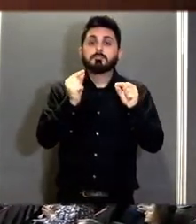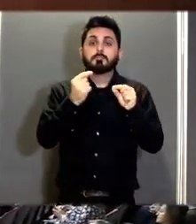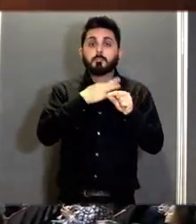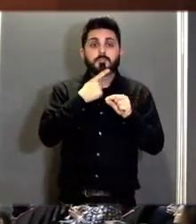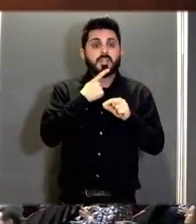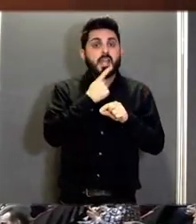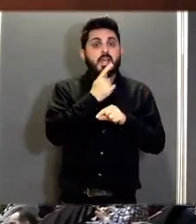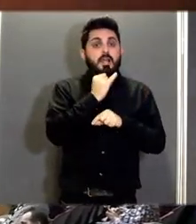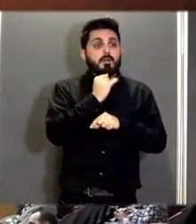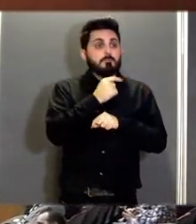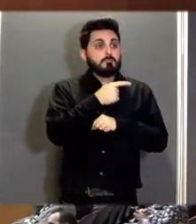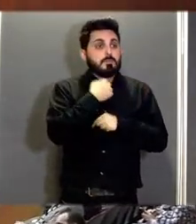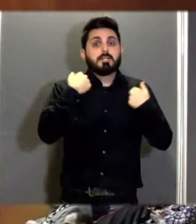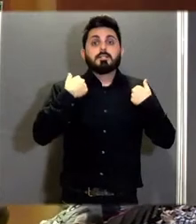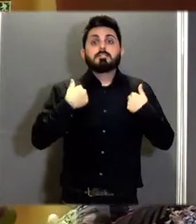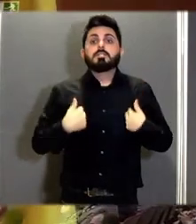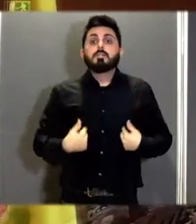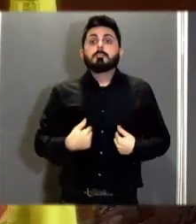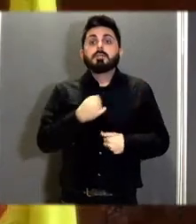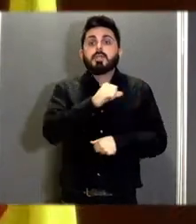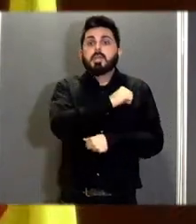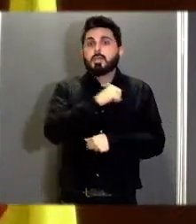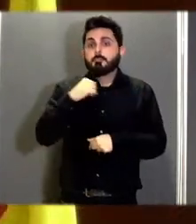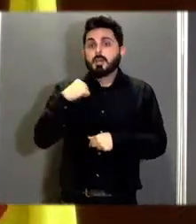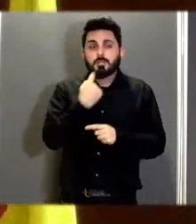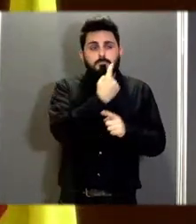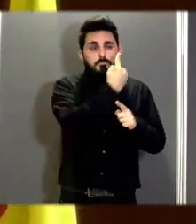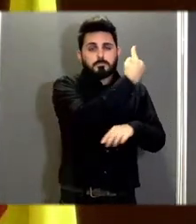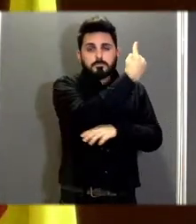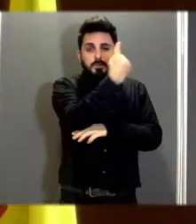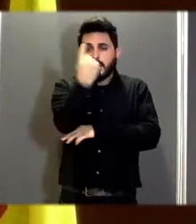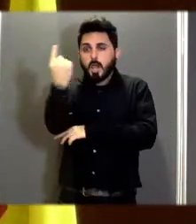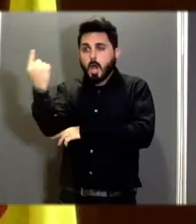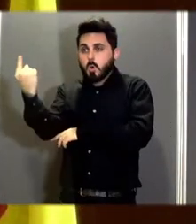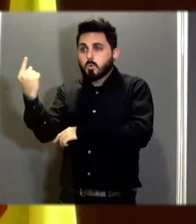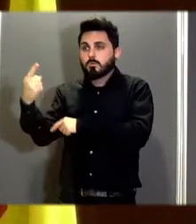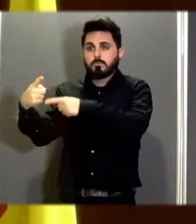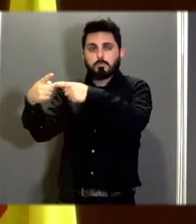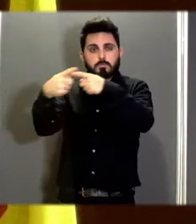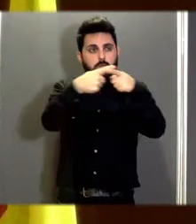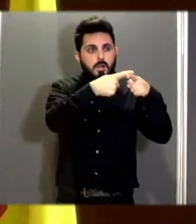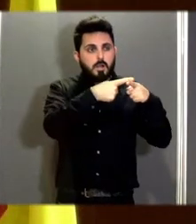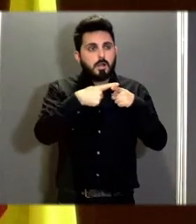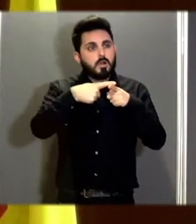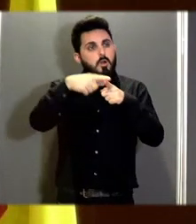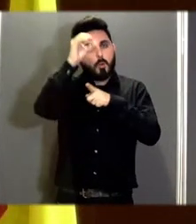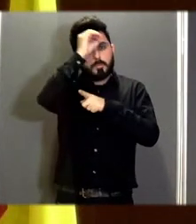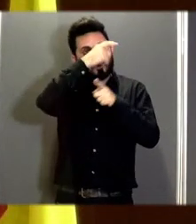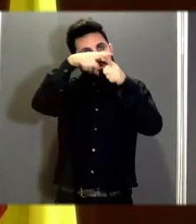interindependentistes, o sigui, entre tot l'independentisme, i amb això és on ens hem trobat.